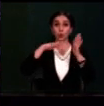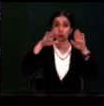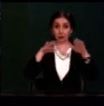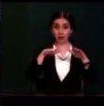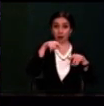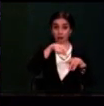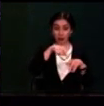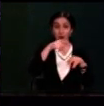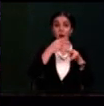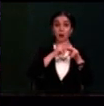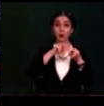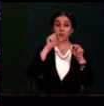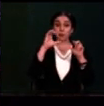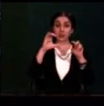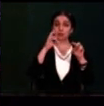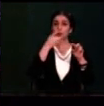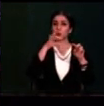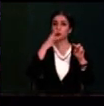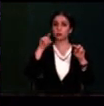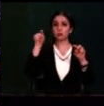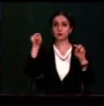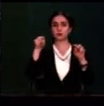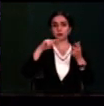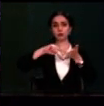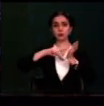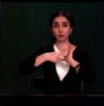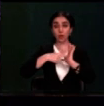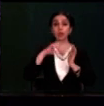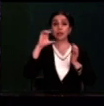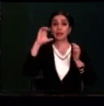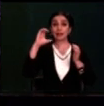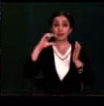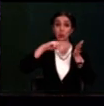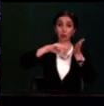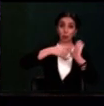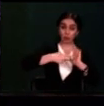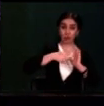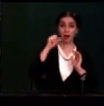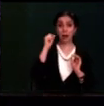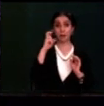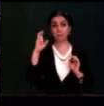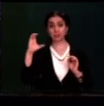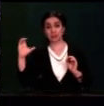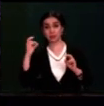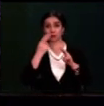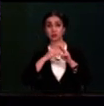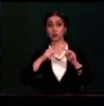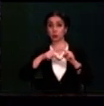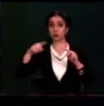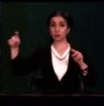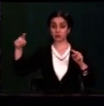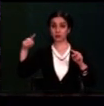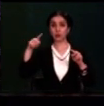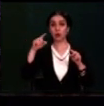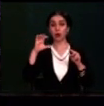S esa perpendikularning ixtiyoriy nuqtasi. S nuqtadan A, B, C tomonlariga demak